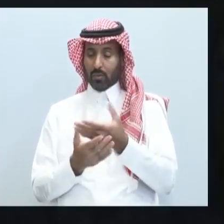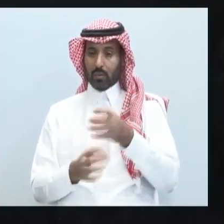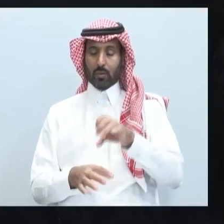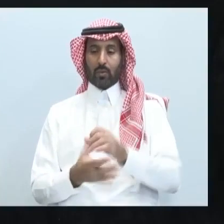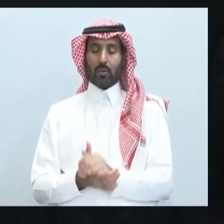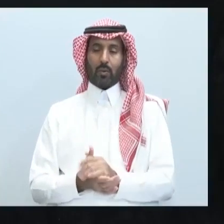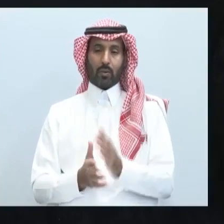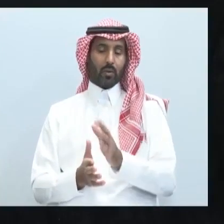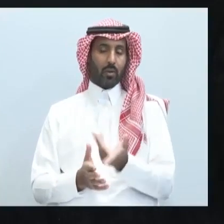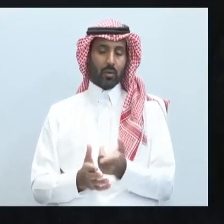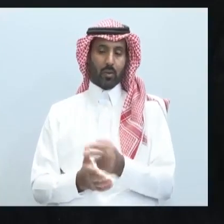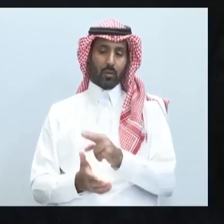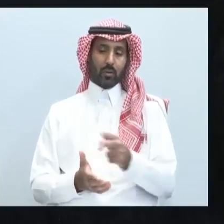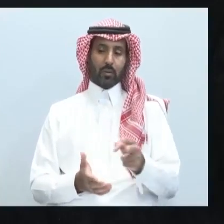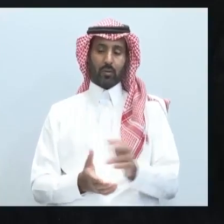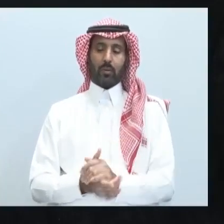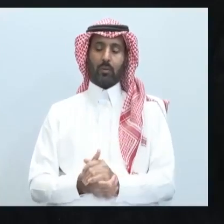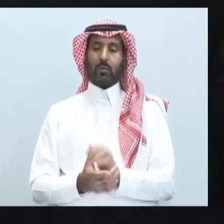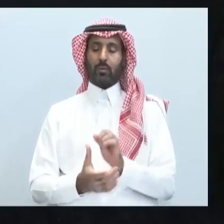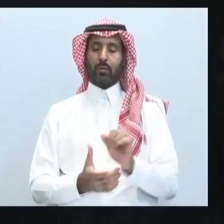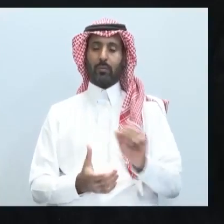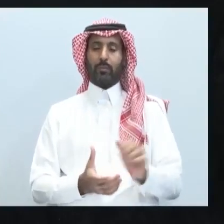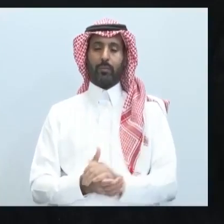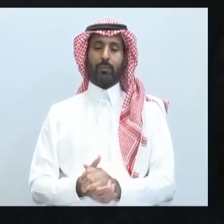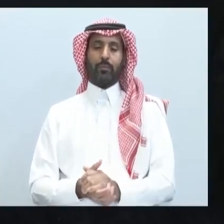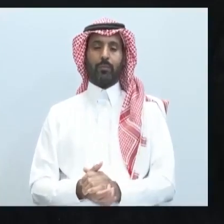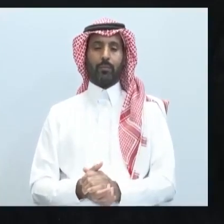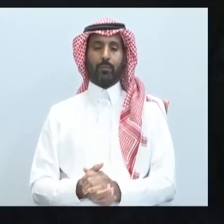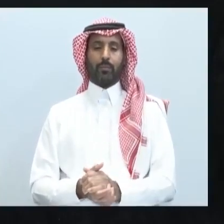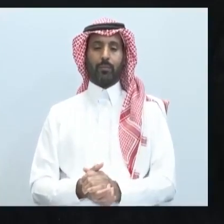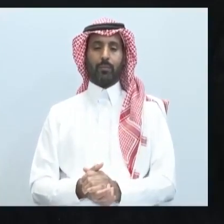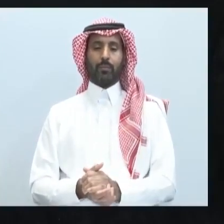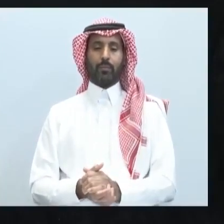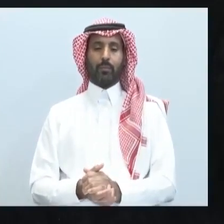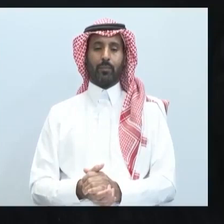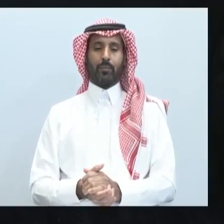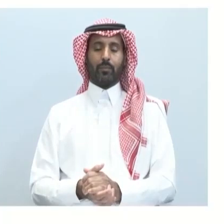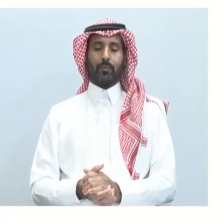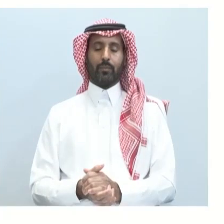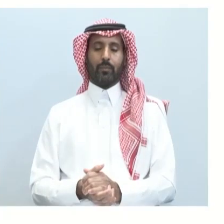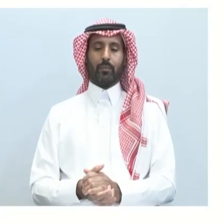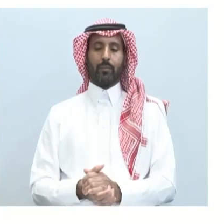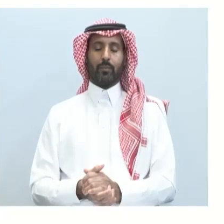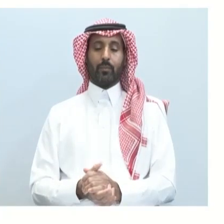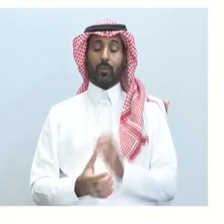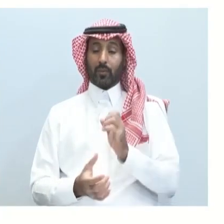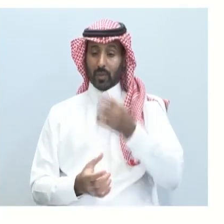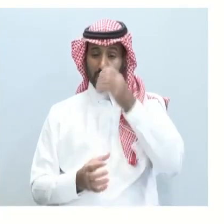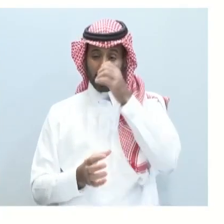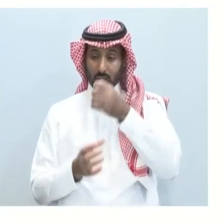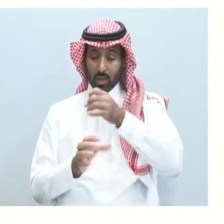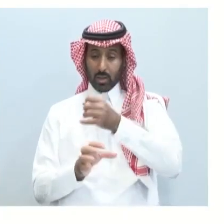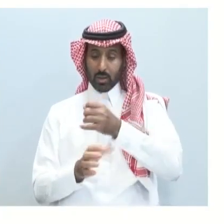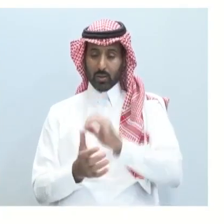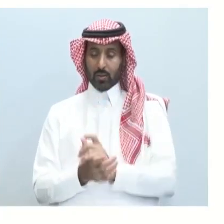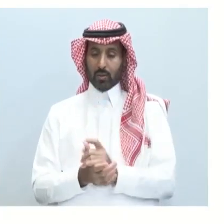والقواعد لديها ايش لديها خواص فيزيائيه وكيميائيه من اهم هذه الخواص انه الخواص الفيزيائيه